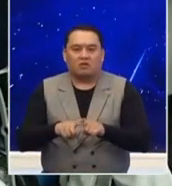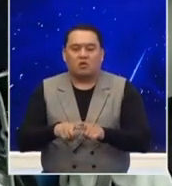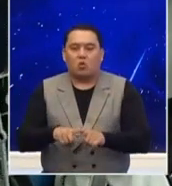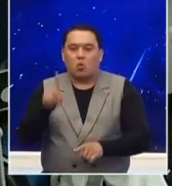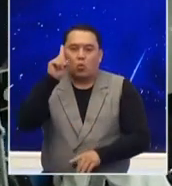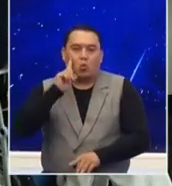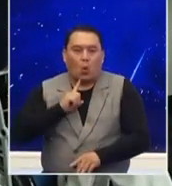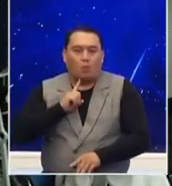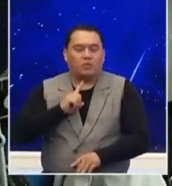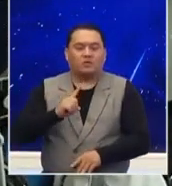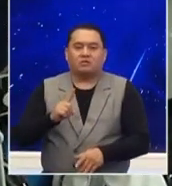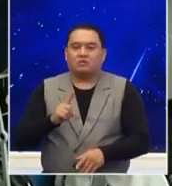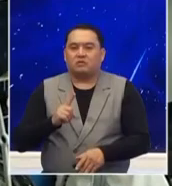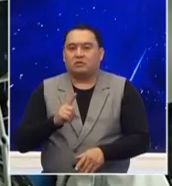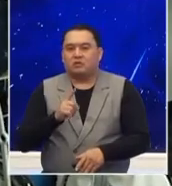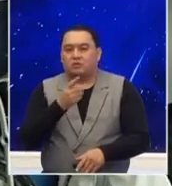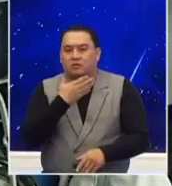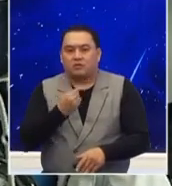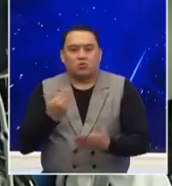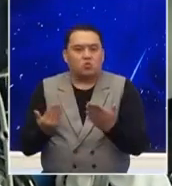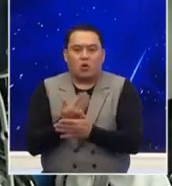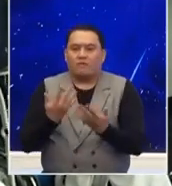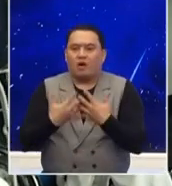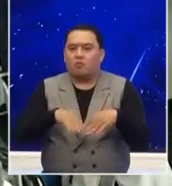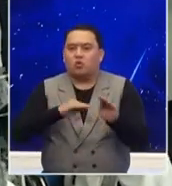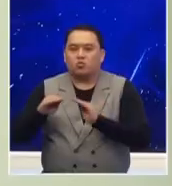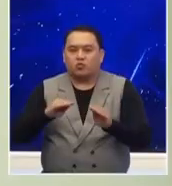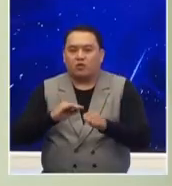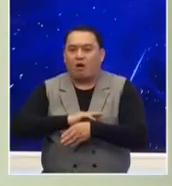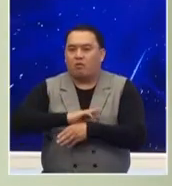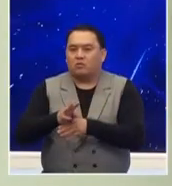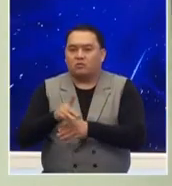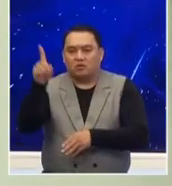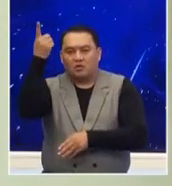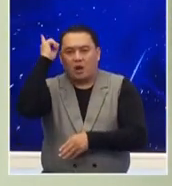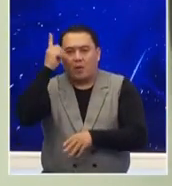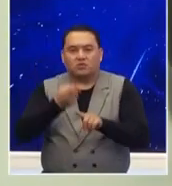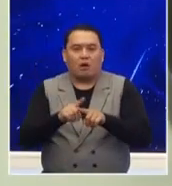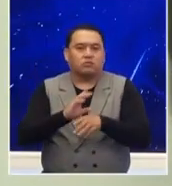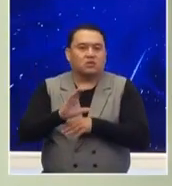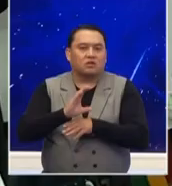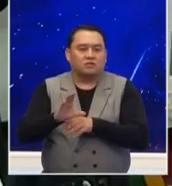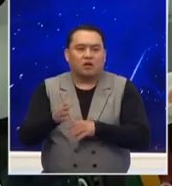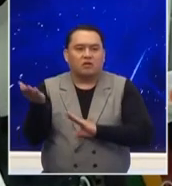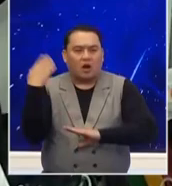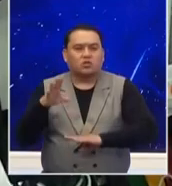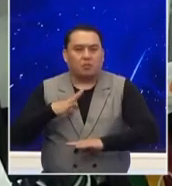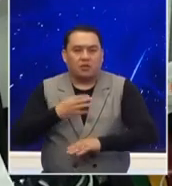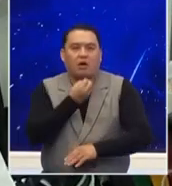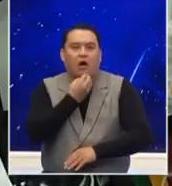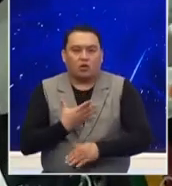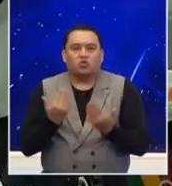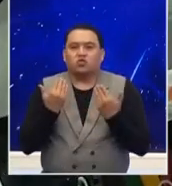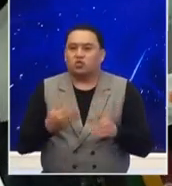очень удобны, современного оборудования, новейшие технологии немецких производителей. Раньше было тоже хорошо было,